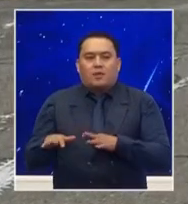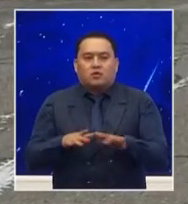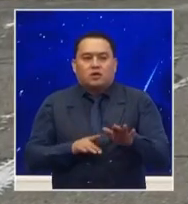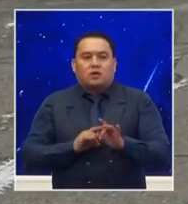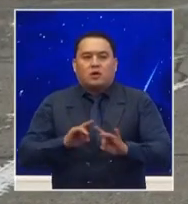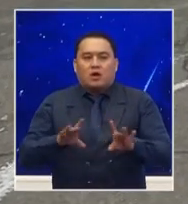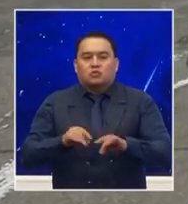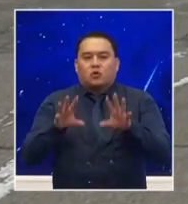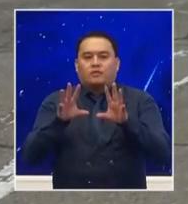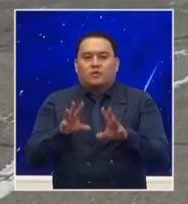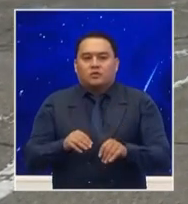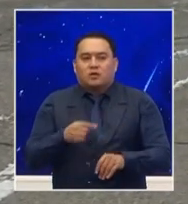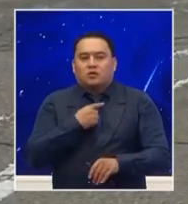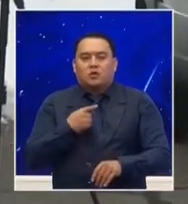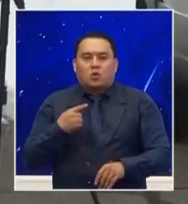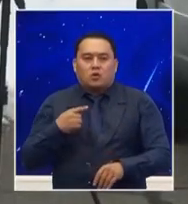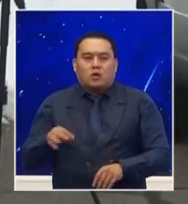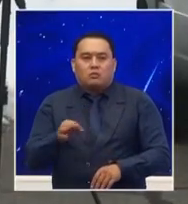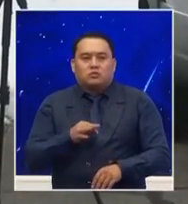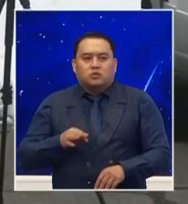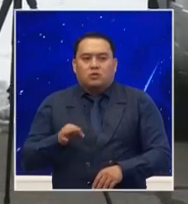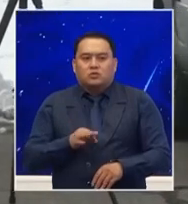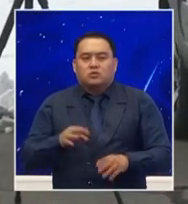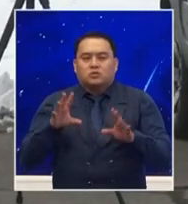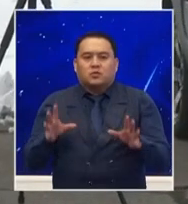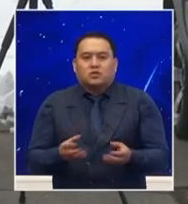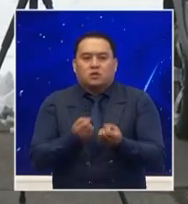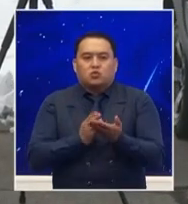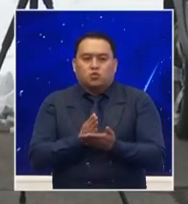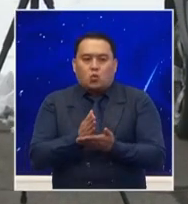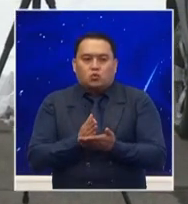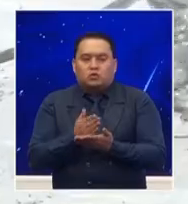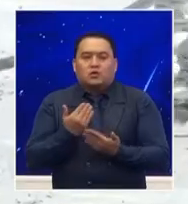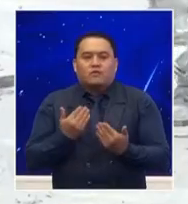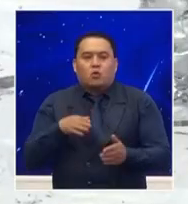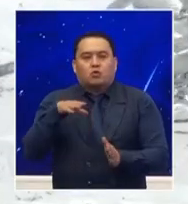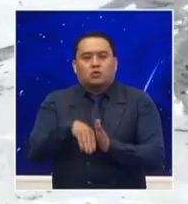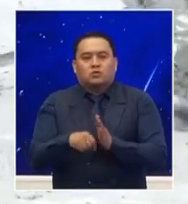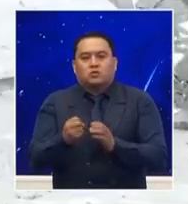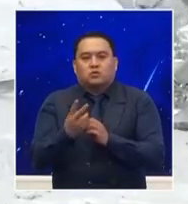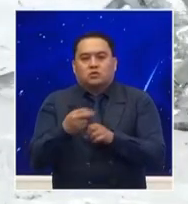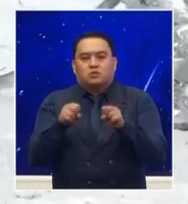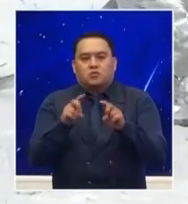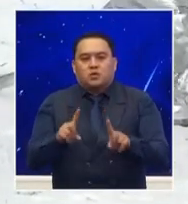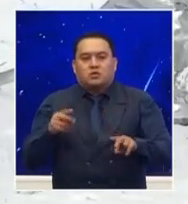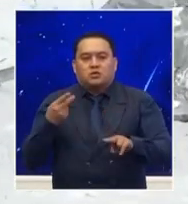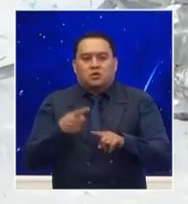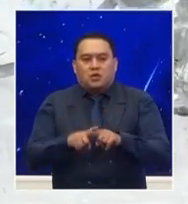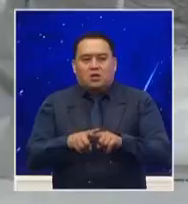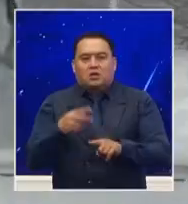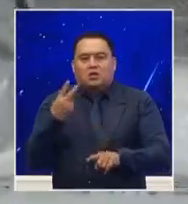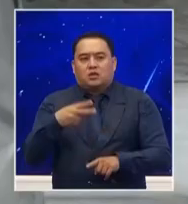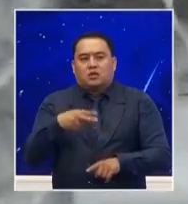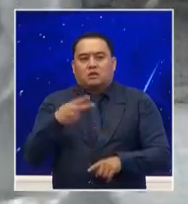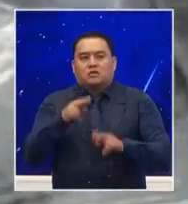службы пожаротушения областного департамента чрезвычайных ситуаций. Сегодня в учениях задействовали 13 единиц техники и